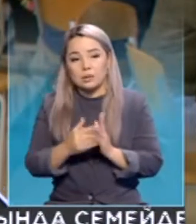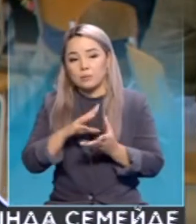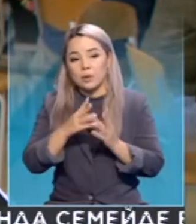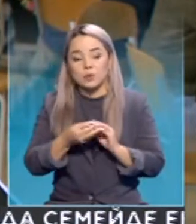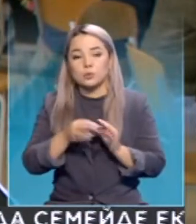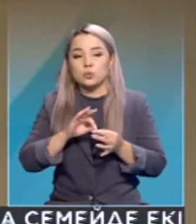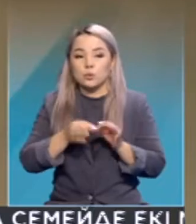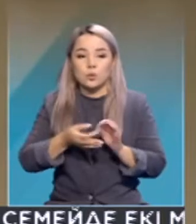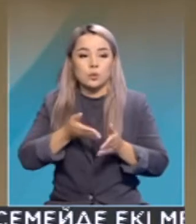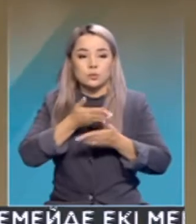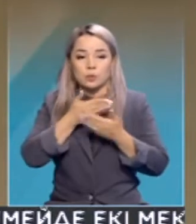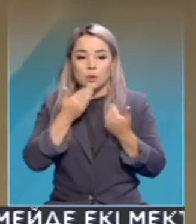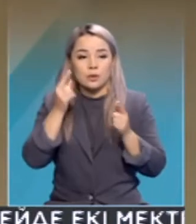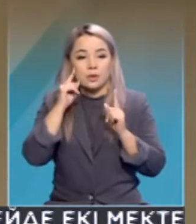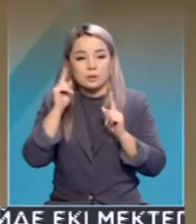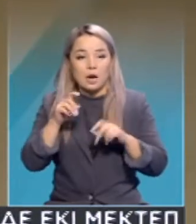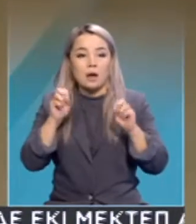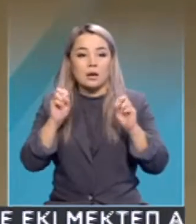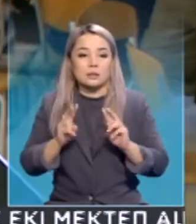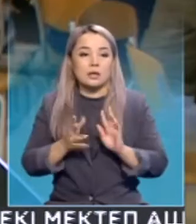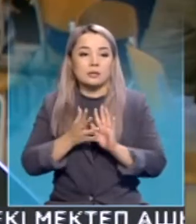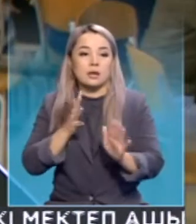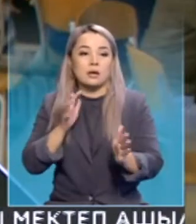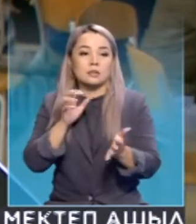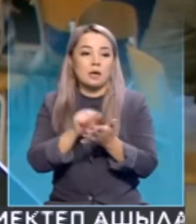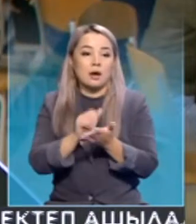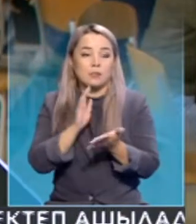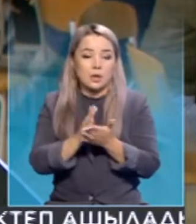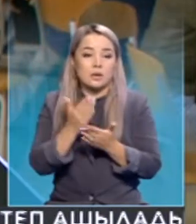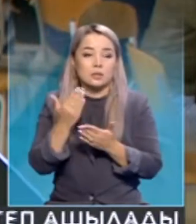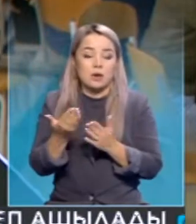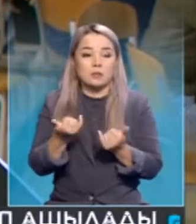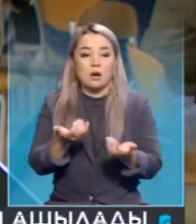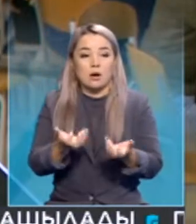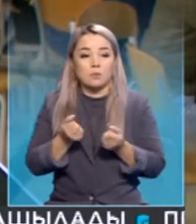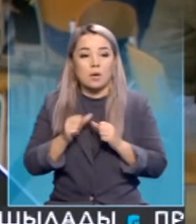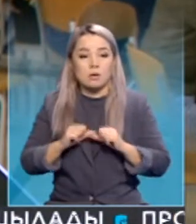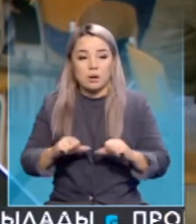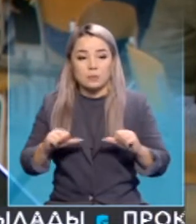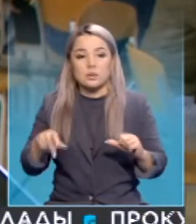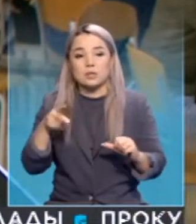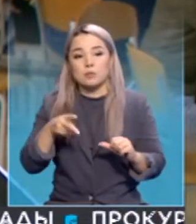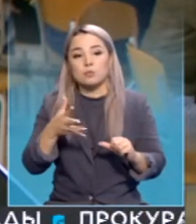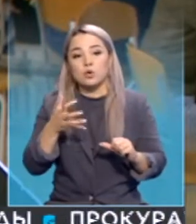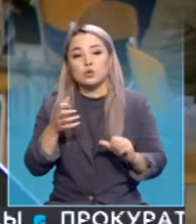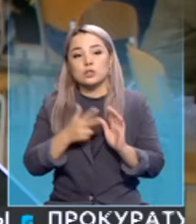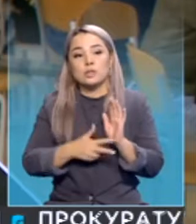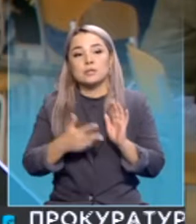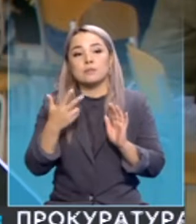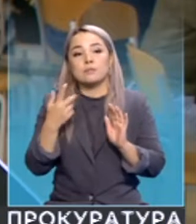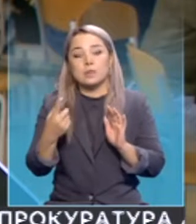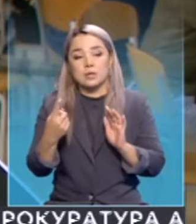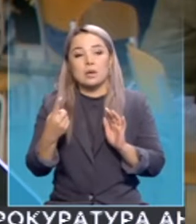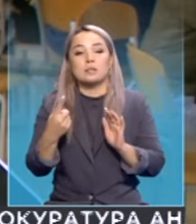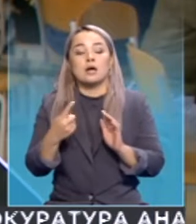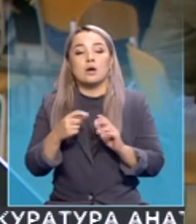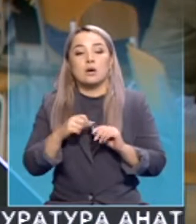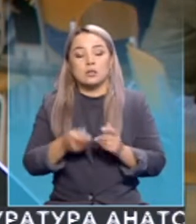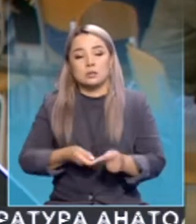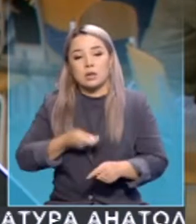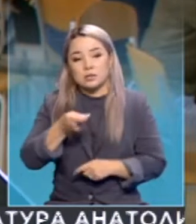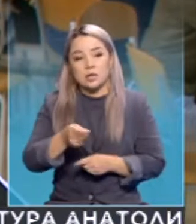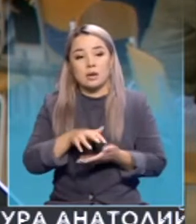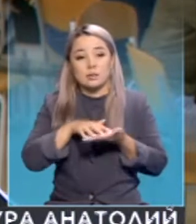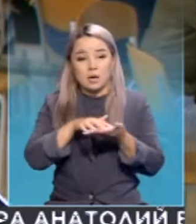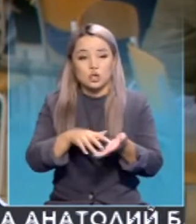көп қиыншылық туындап жатқан жоқ. Арнайы кезекке тұрады. Қазіргі таңда қабылдау комиссиясы 2581 өтініш қабылдаса, соның 700-ден